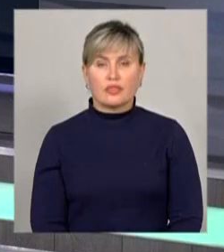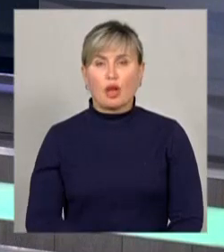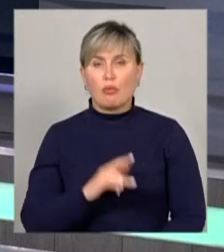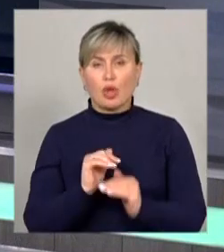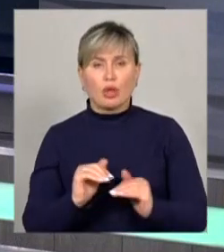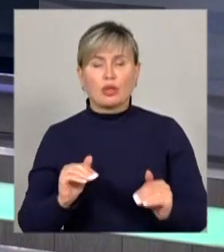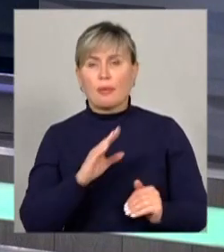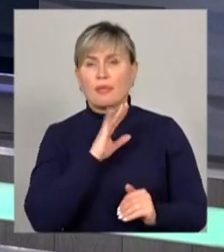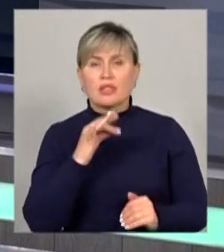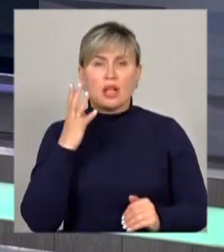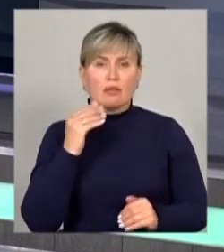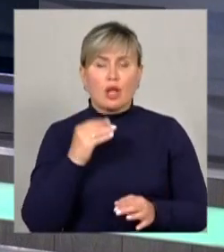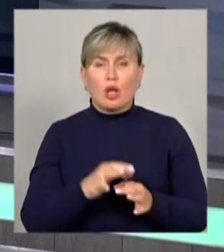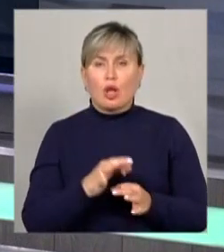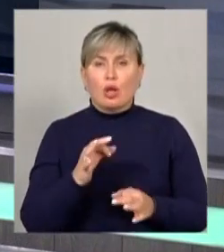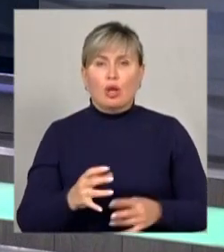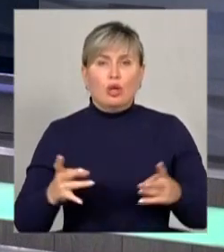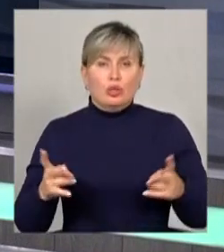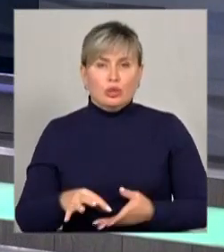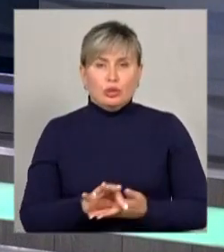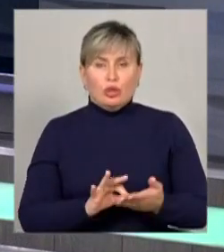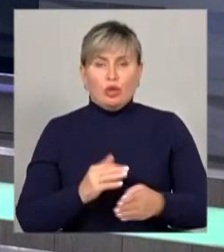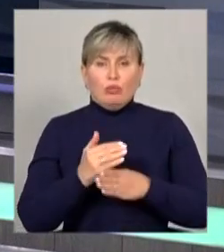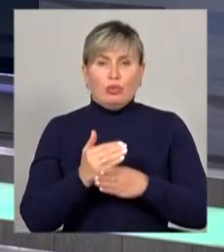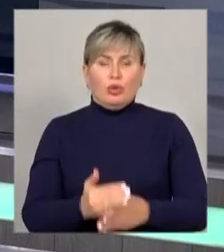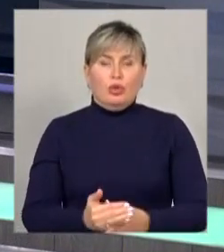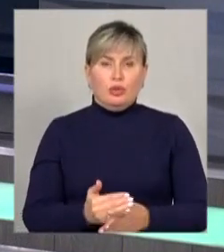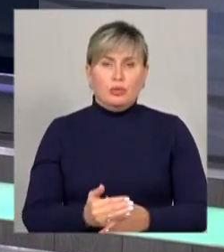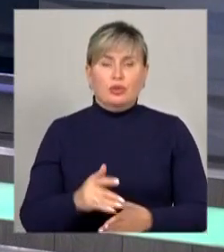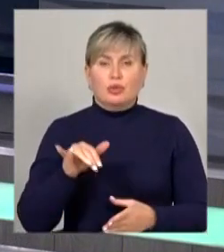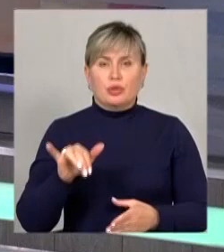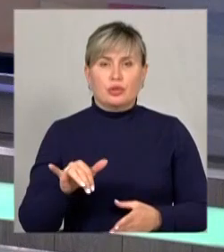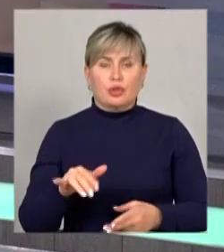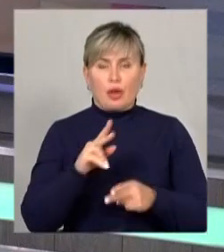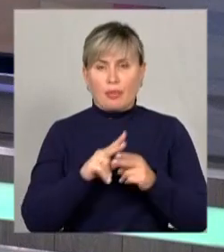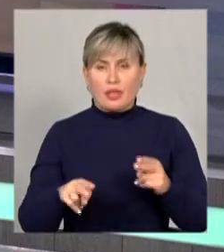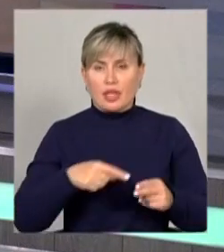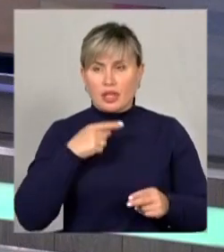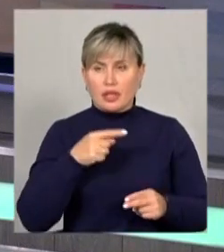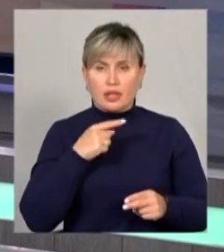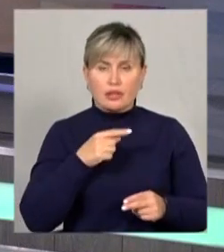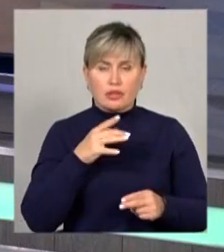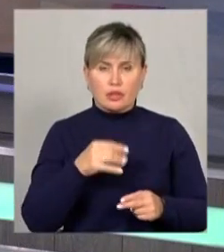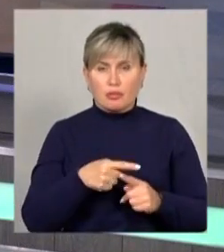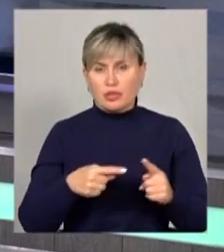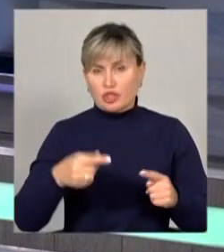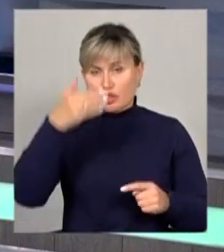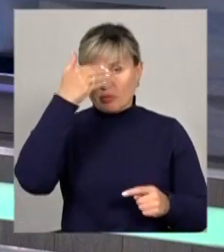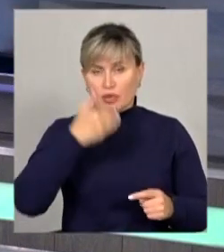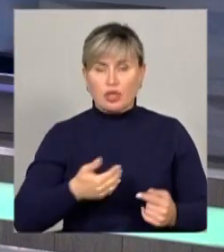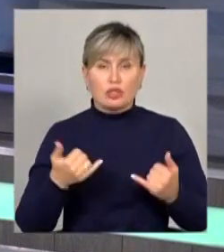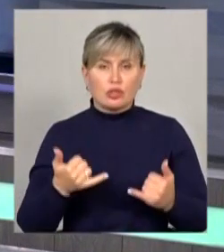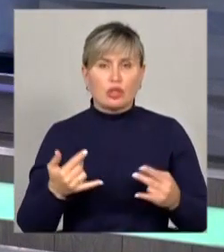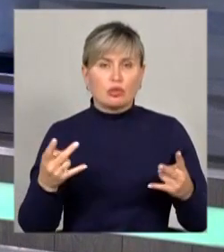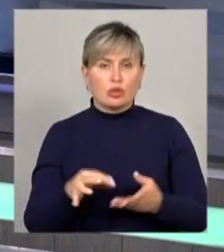Многодетной матери из Алматинской области нужна срочная помощь. У Кундыз Ерниязовой потеря речи и частичный паралич. Сейчас ей